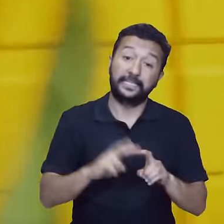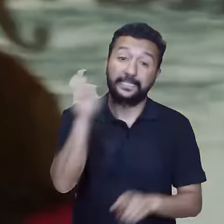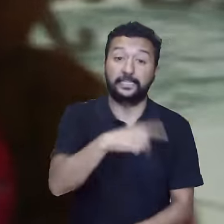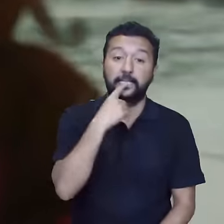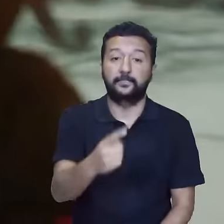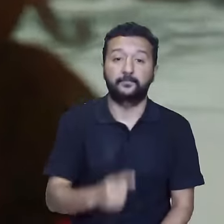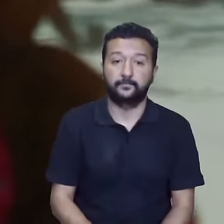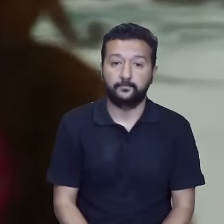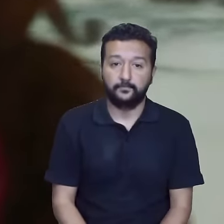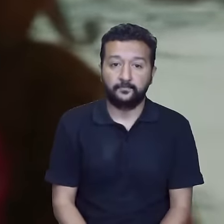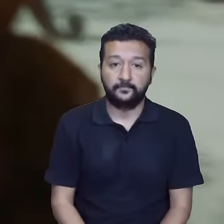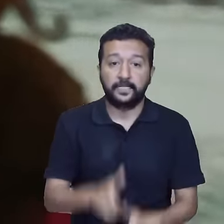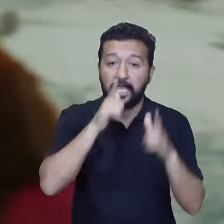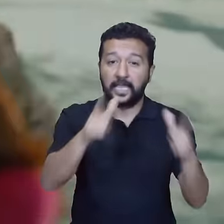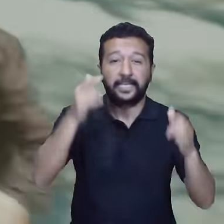İn aşağı.